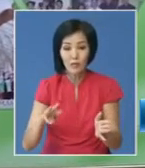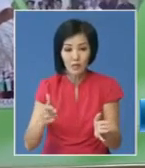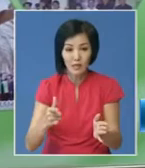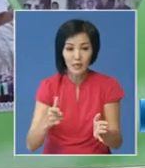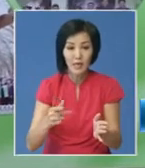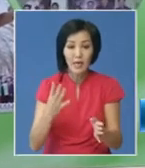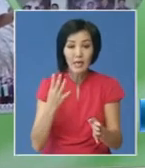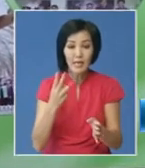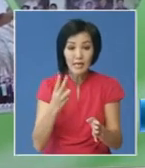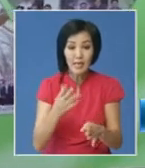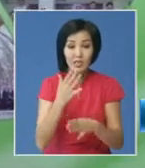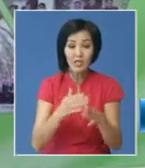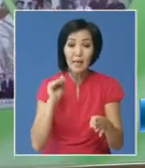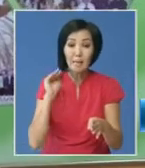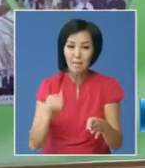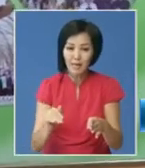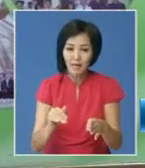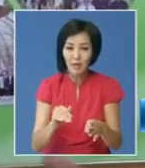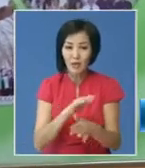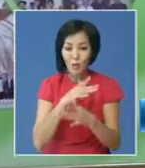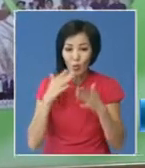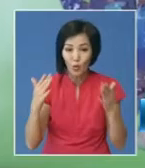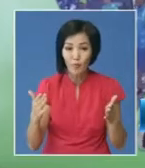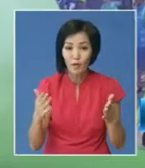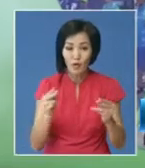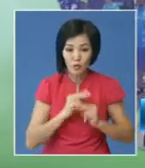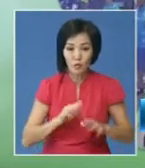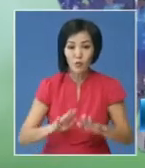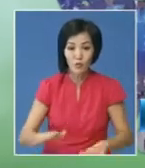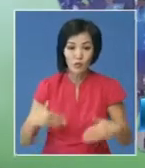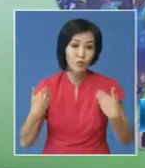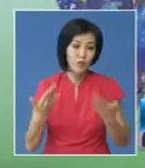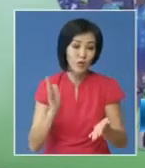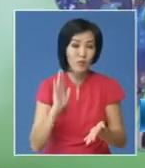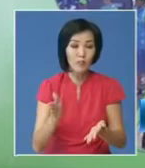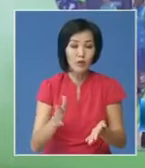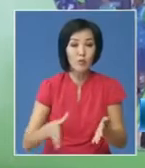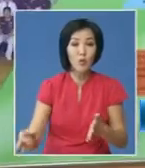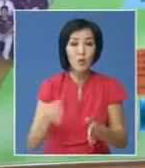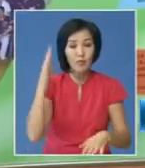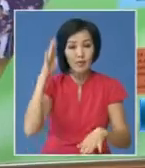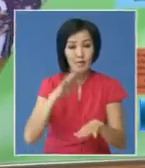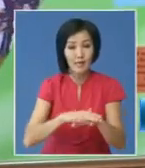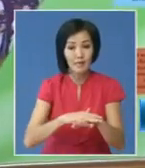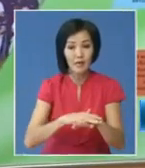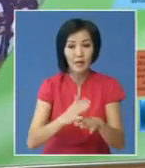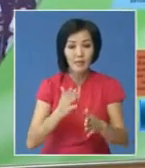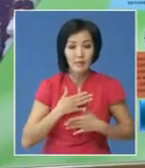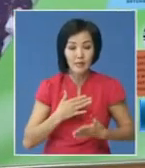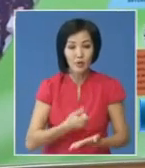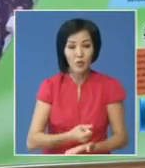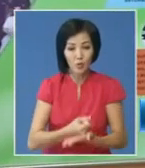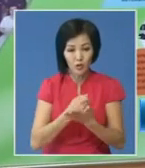2500-нан астам жұмыс орынды береміз балаларға. облыс әкіміз Амандық Абасұлы бізді қолдап